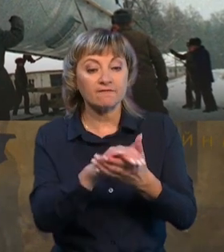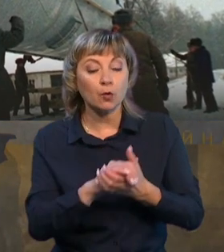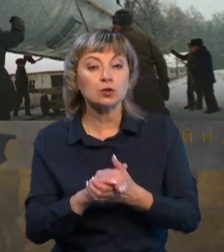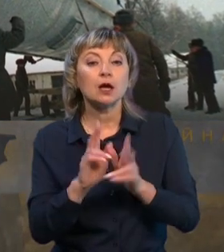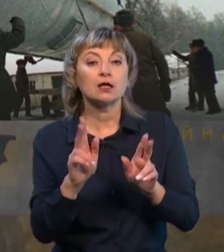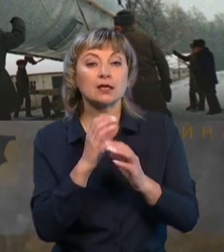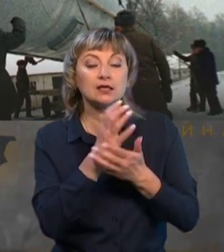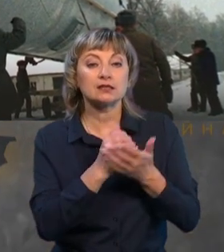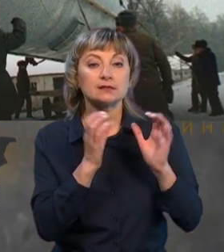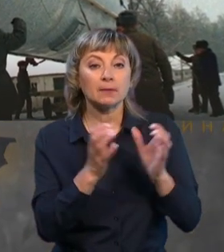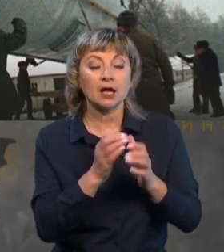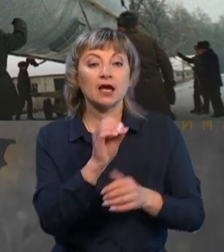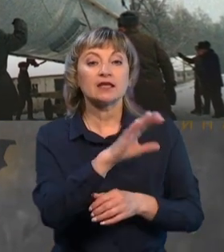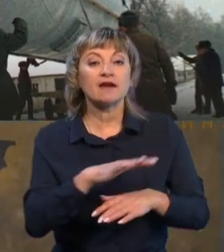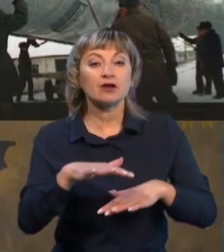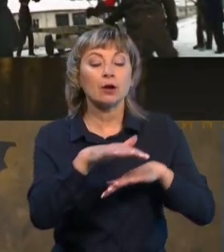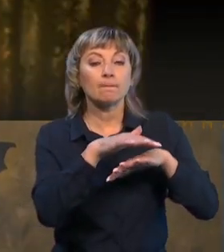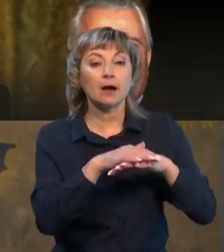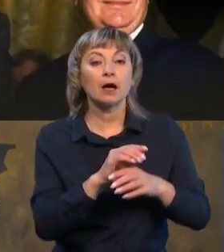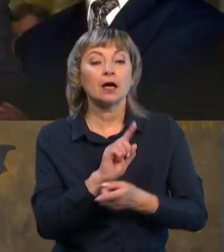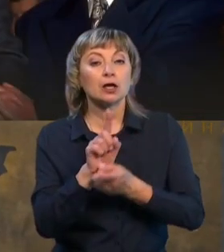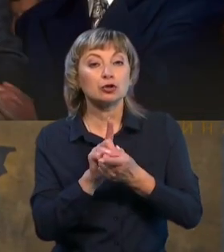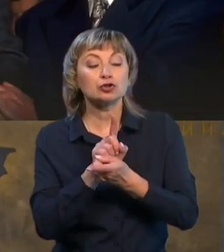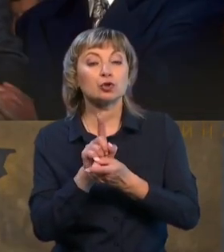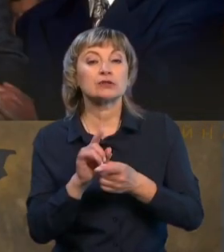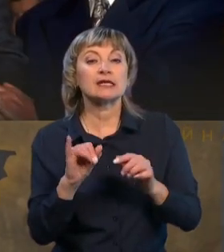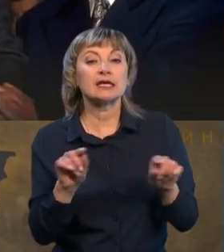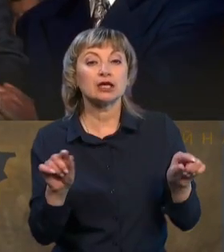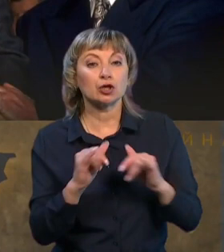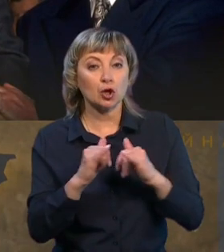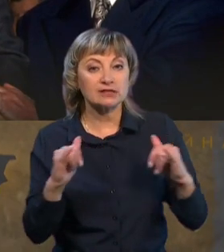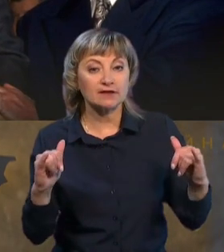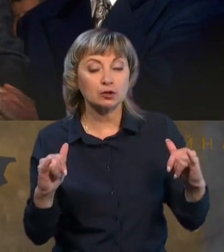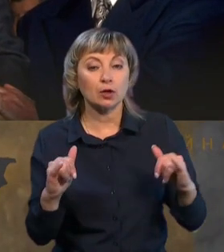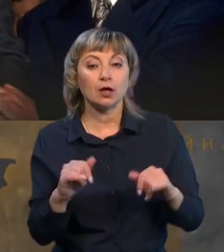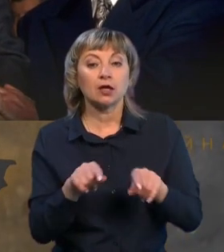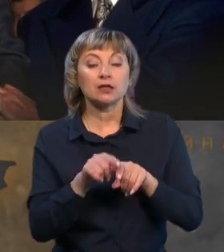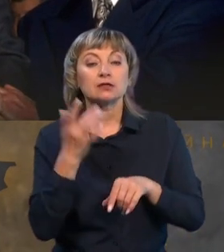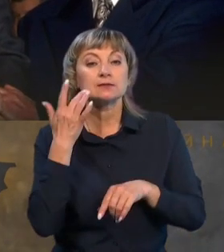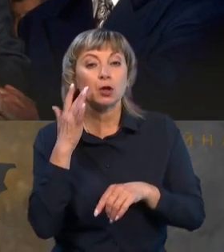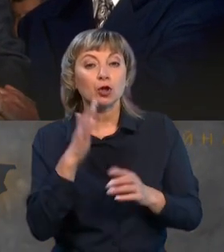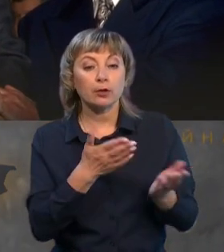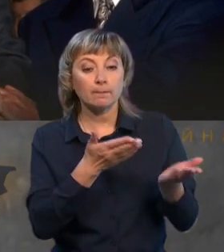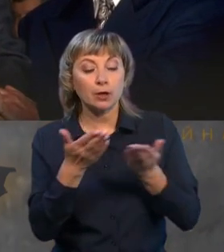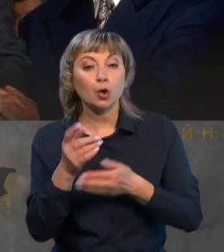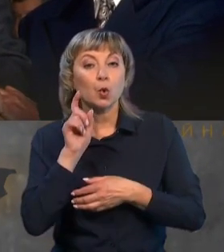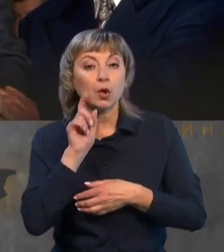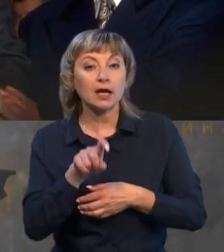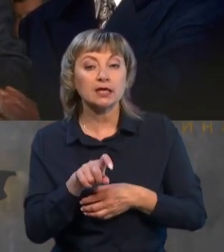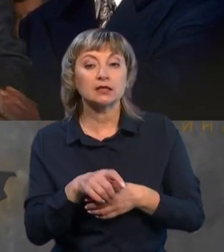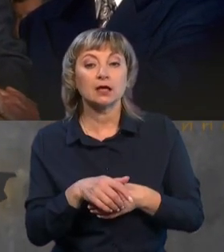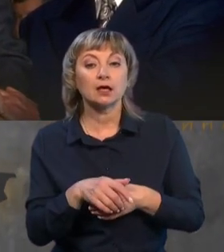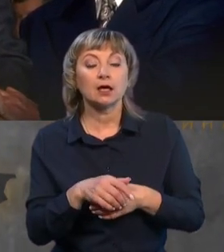зберігається в Європейському банку реконструкції і розвитку також участь Америки пропонували Україні